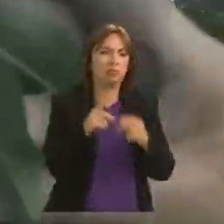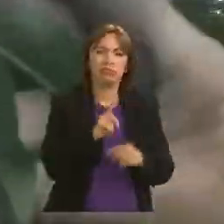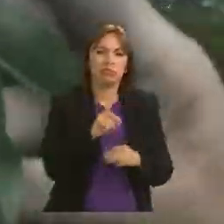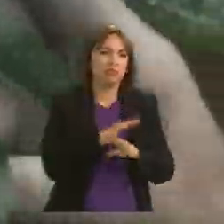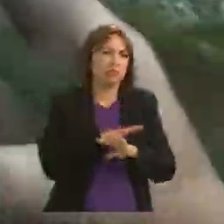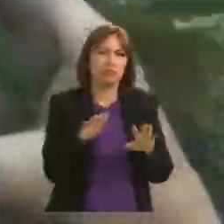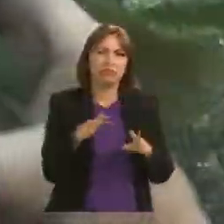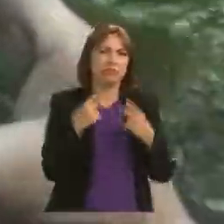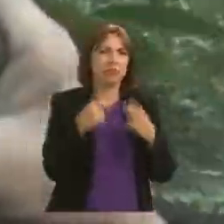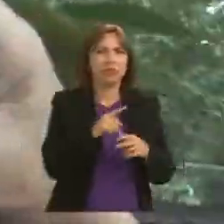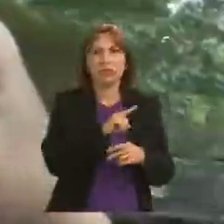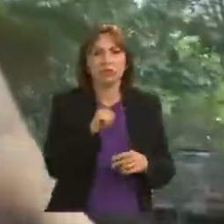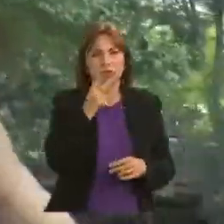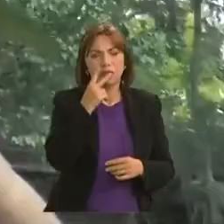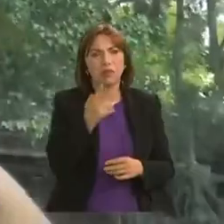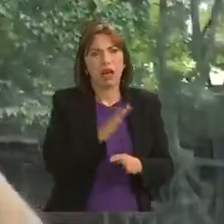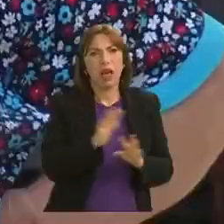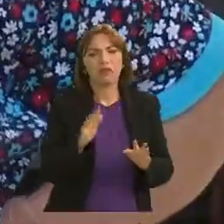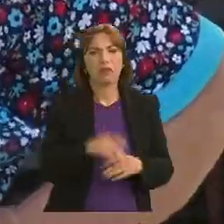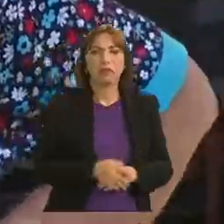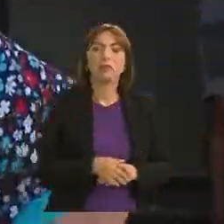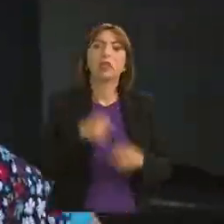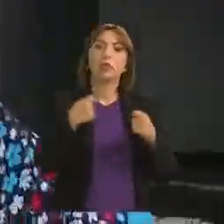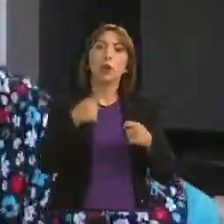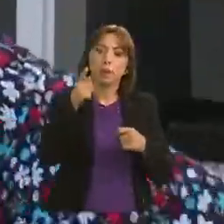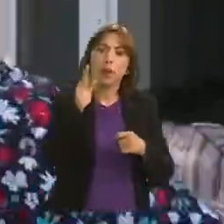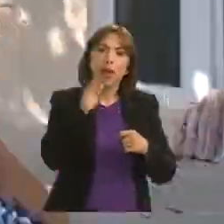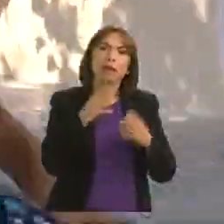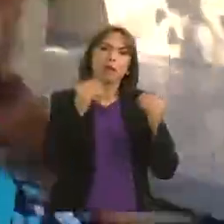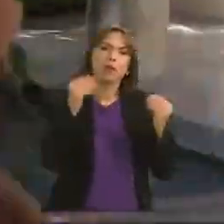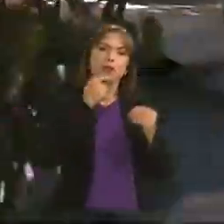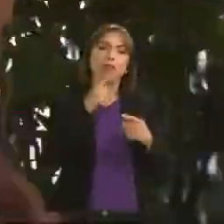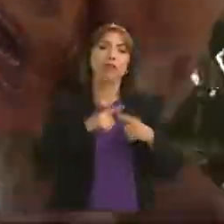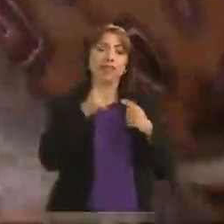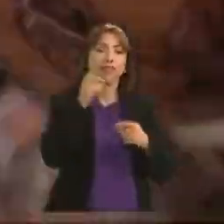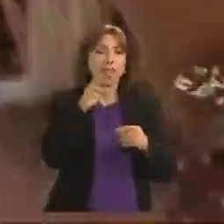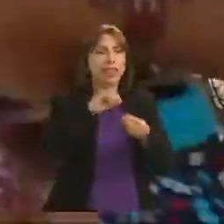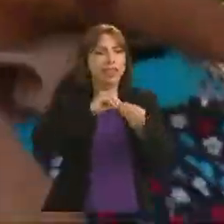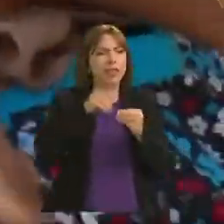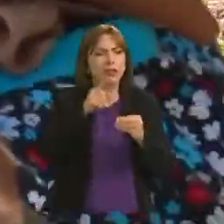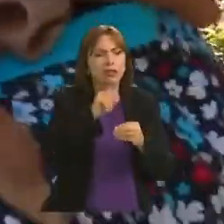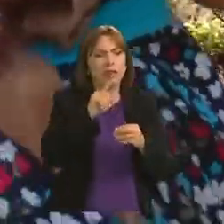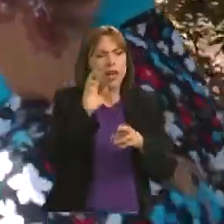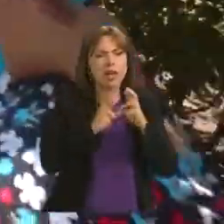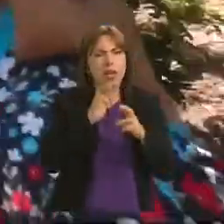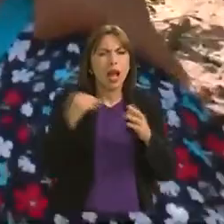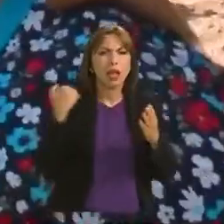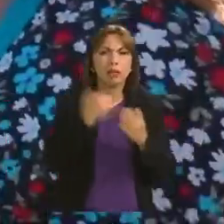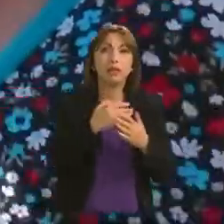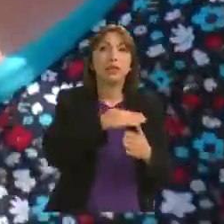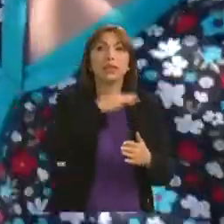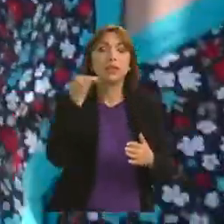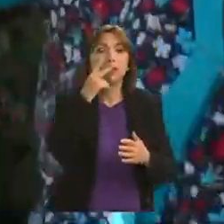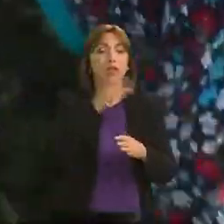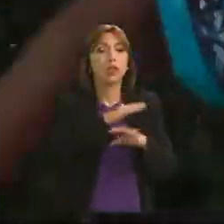Nu, își mai revine cu toată apa care am băgat-o. Doamna Dumitra are mulți ani de viață, dar așa secetă rar a prins. Sătulă să vadă cum toată